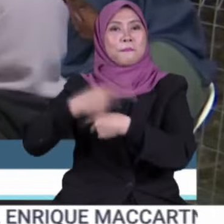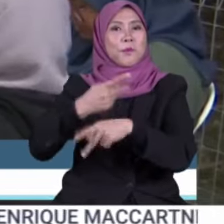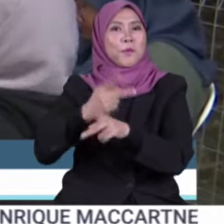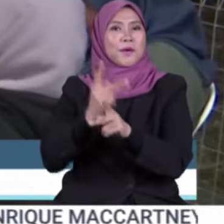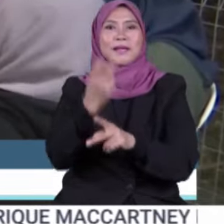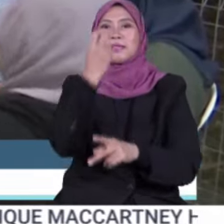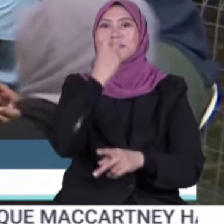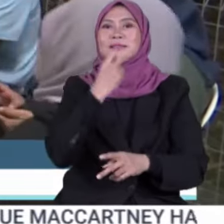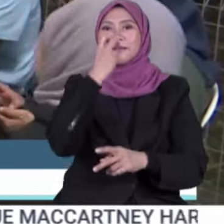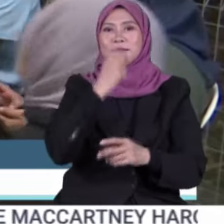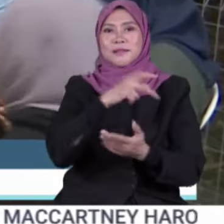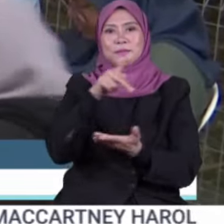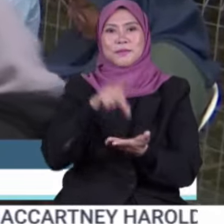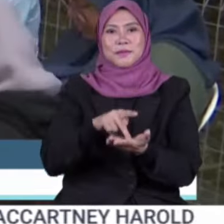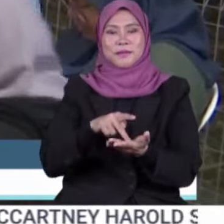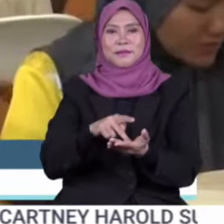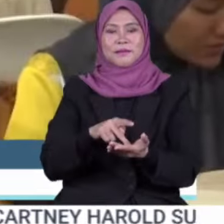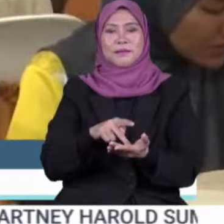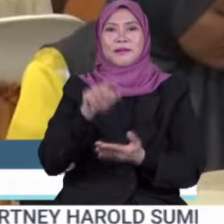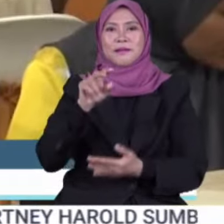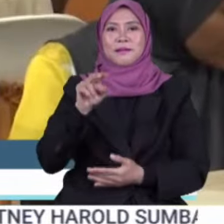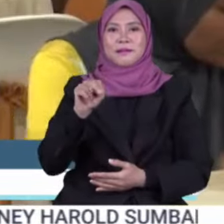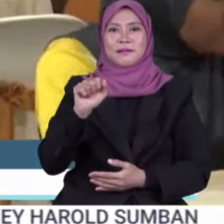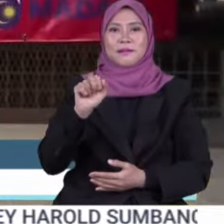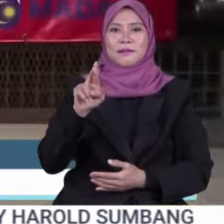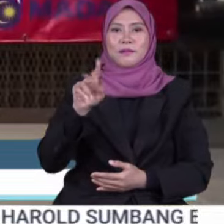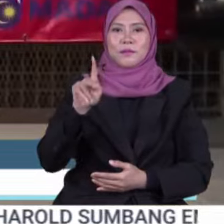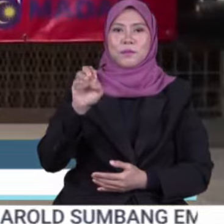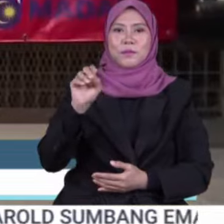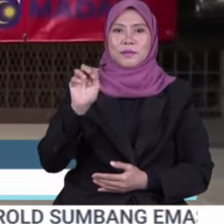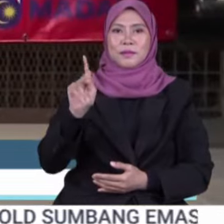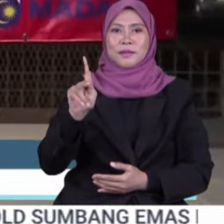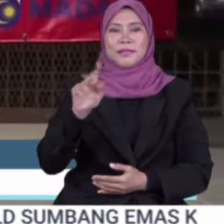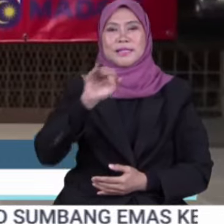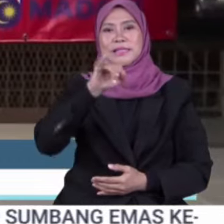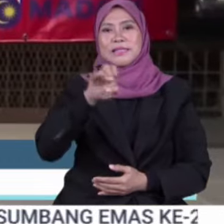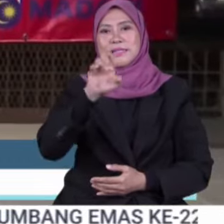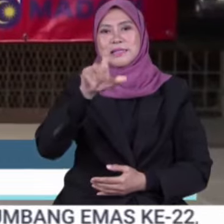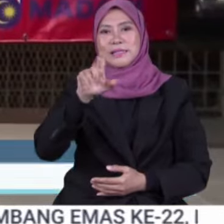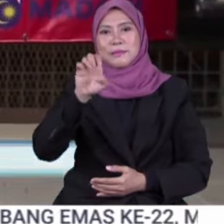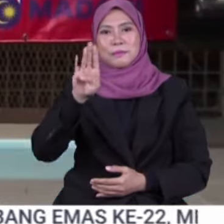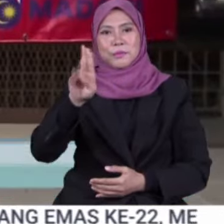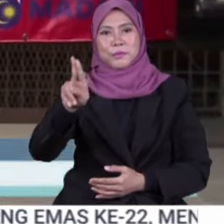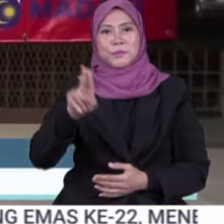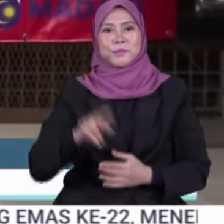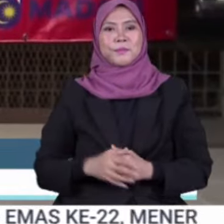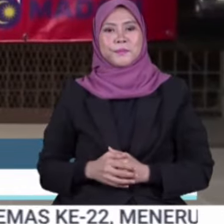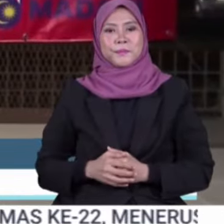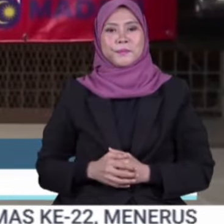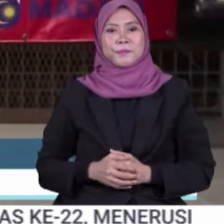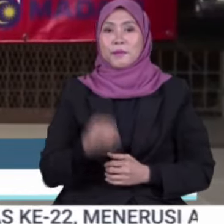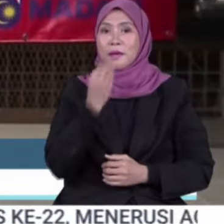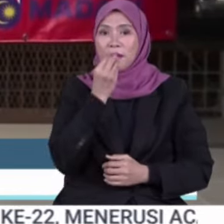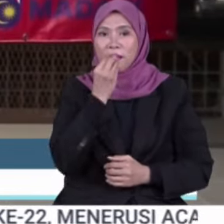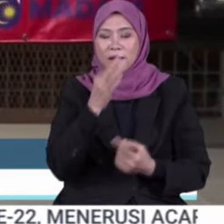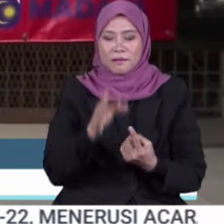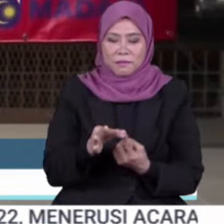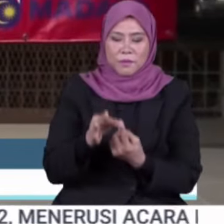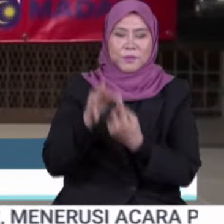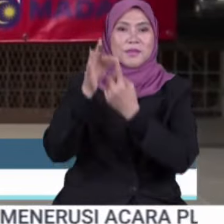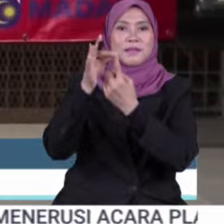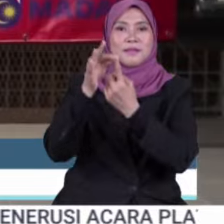nanas di Pusat Pemulihan Penagihan Narkotik Jelebu. Makanannya pula tu adalah satu yang unik